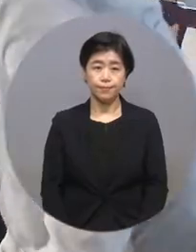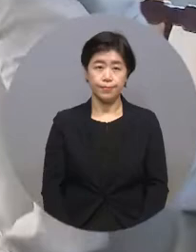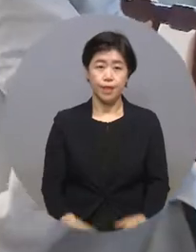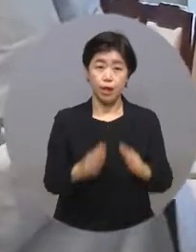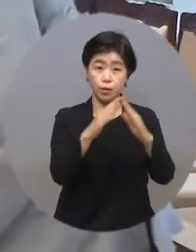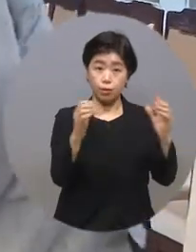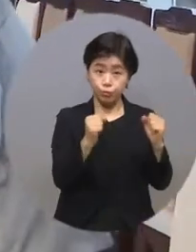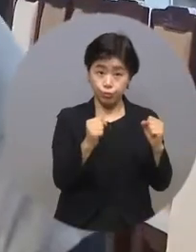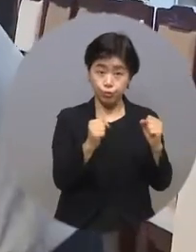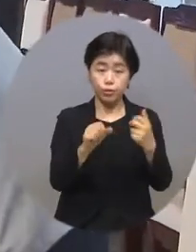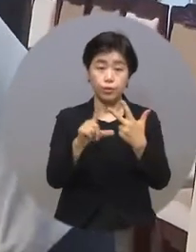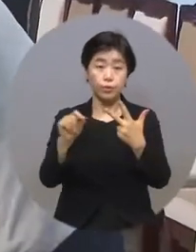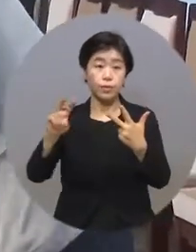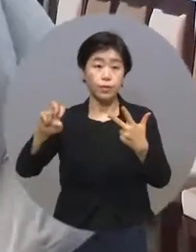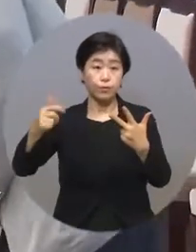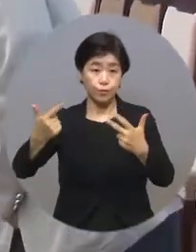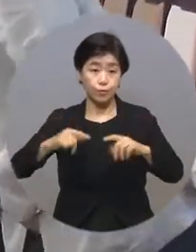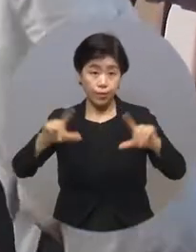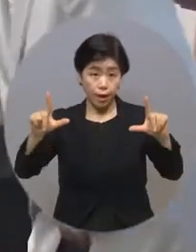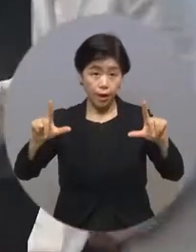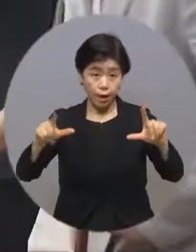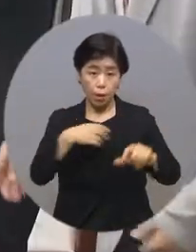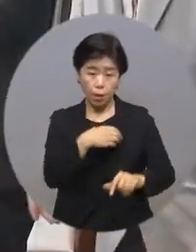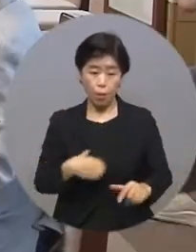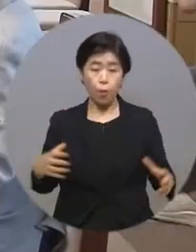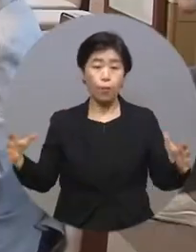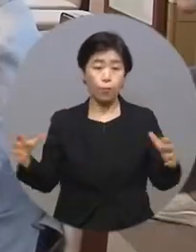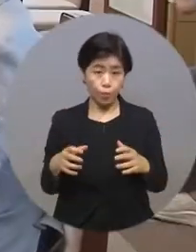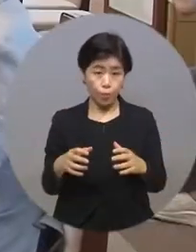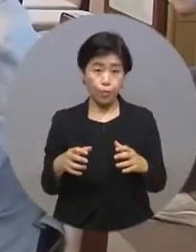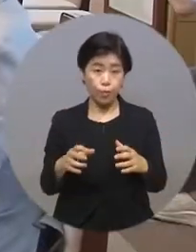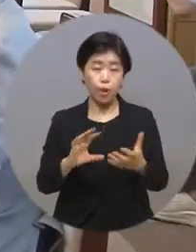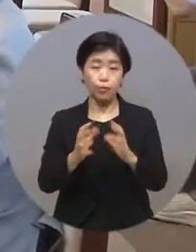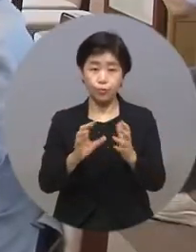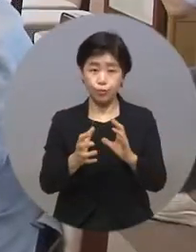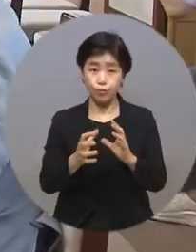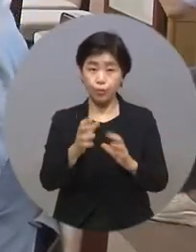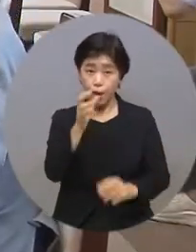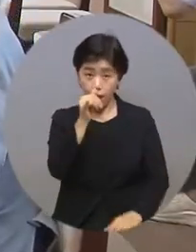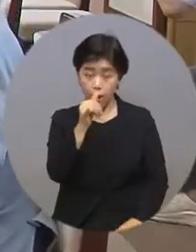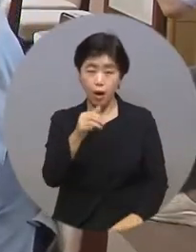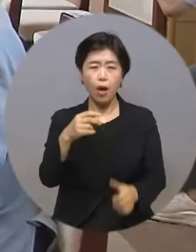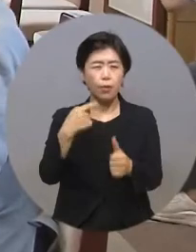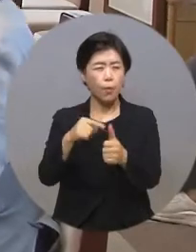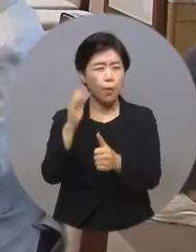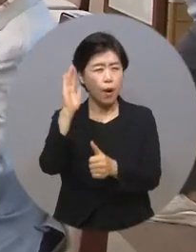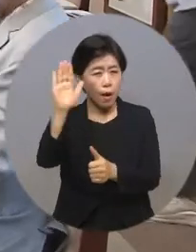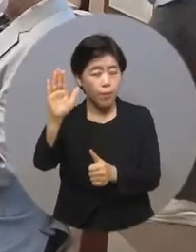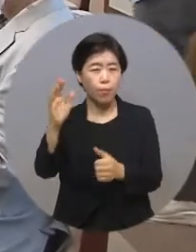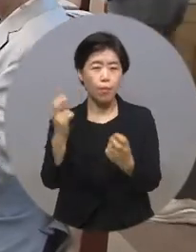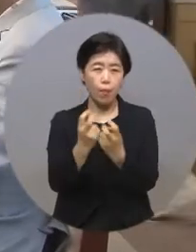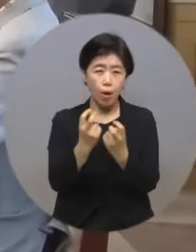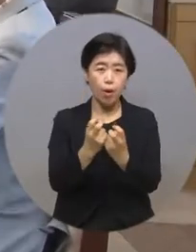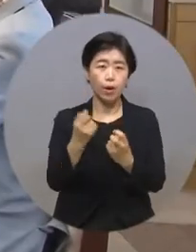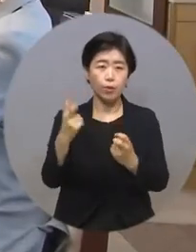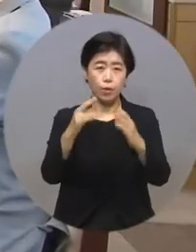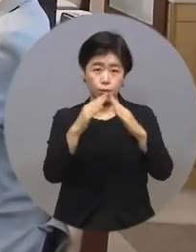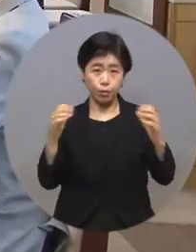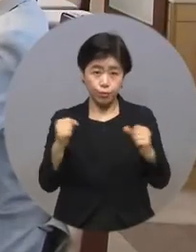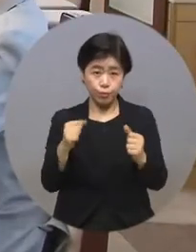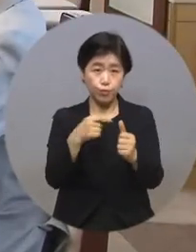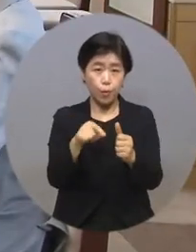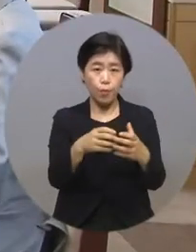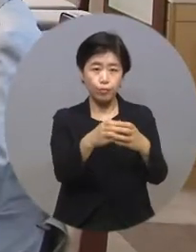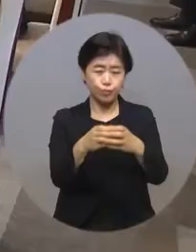전라북도는 지난 7월 26일 도청 회의실에서 교육협력 추진 체계 구축과 전북교육협력 추진단의